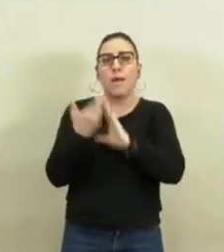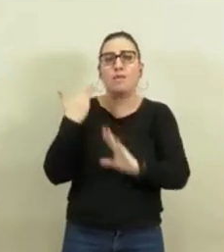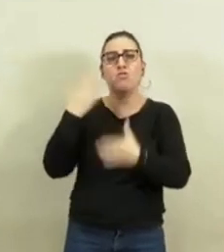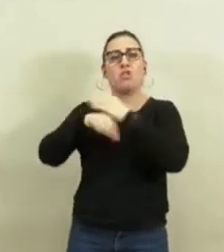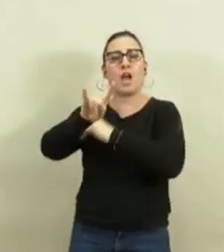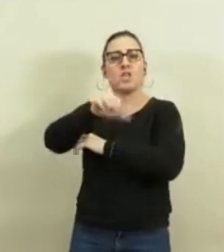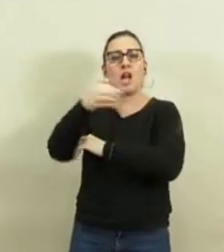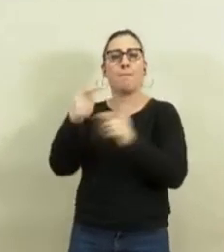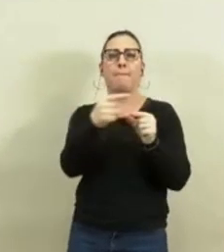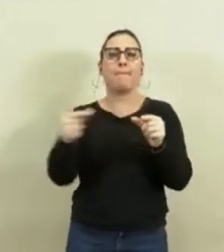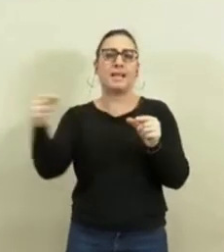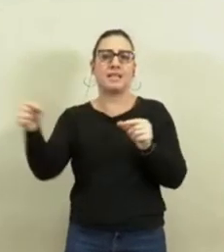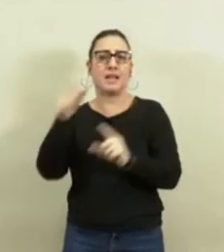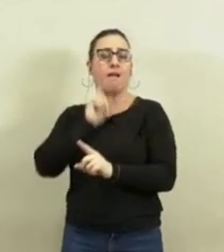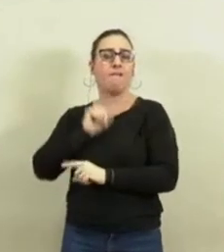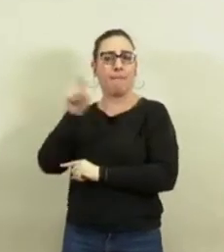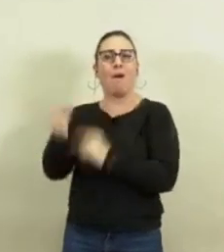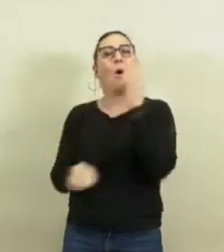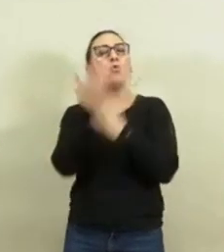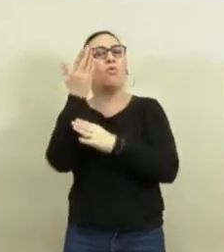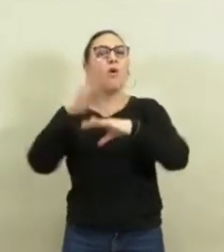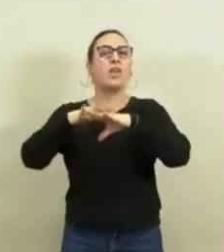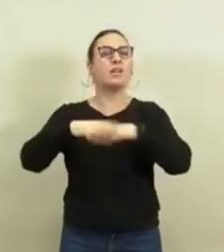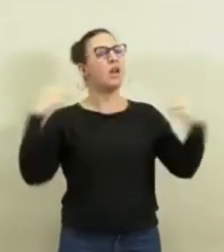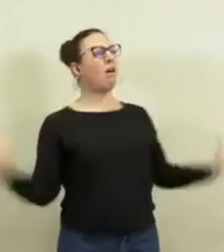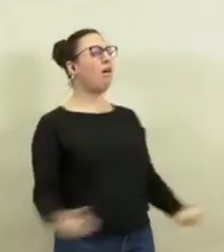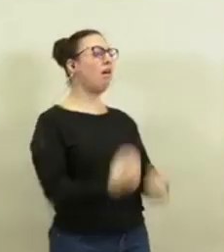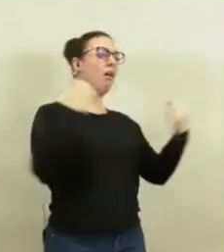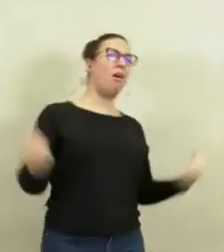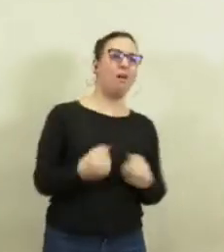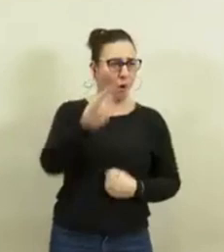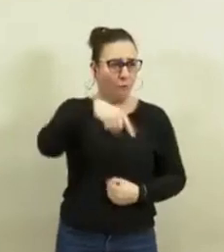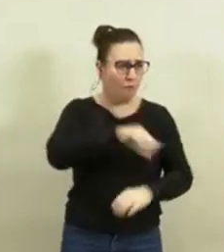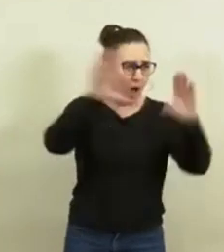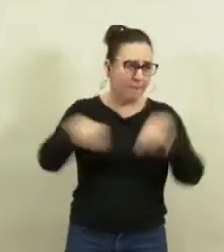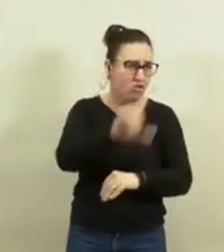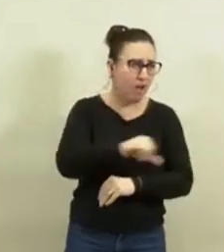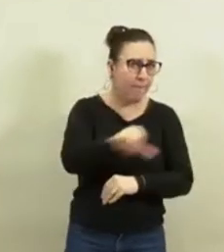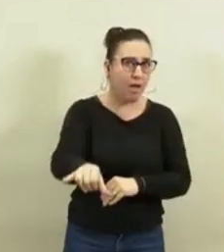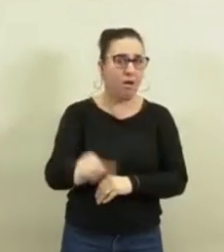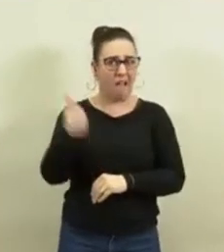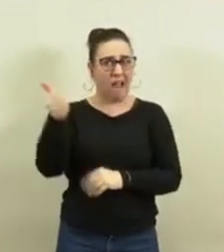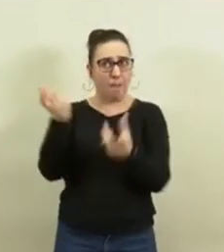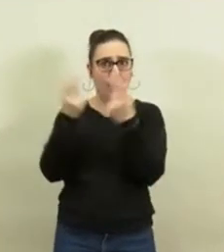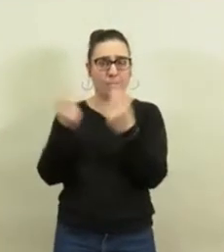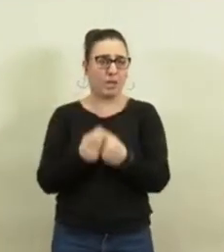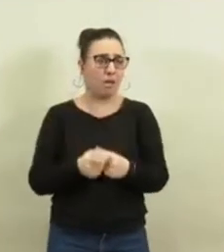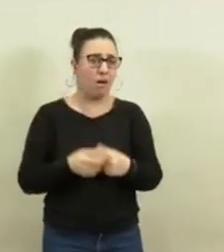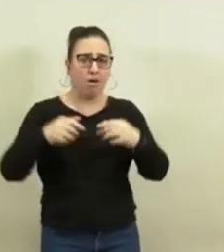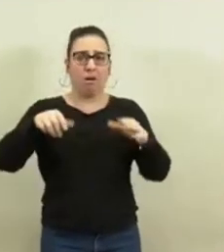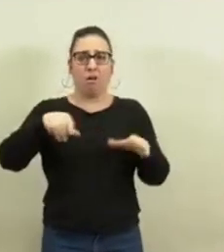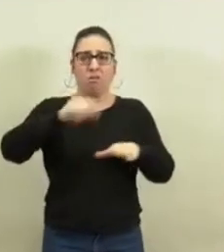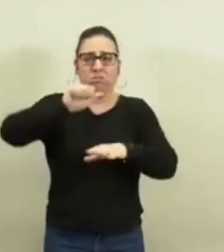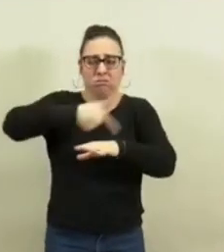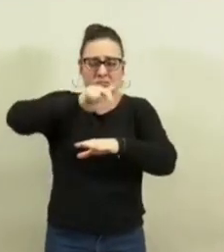de la Presqu'île, ce nouveau quartier que vous survendez, mais où aucun d'entre vous n'habiterait, expliquait comment elle est restée des heures et des